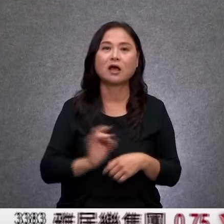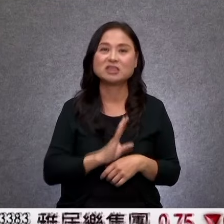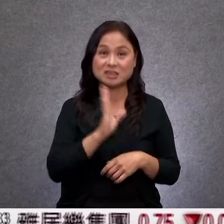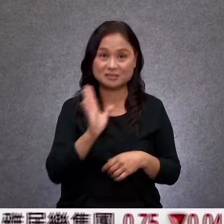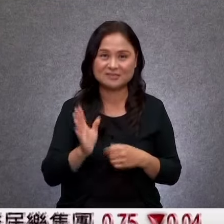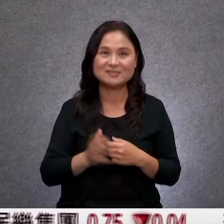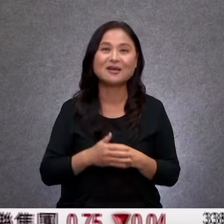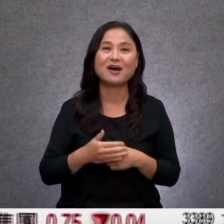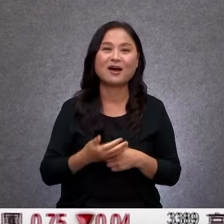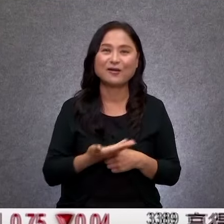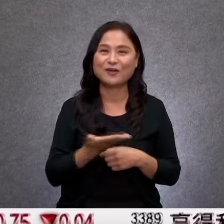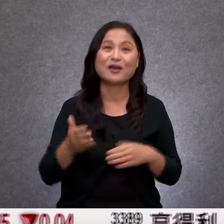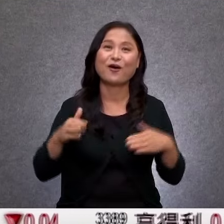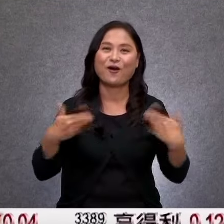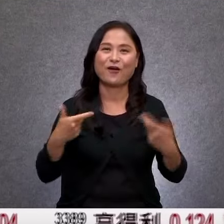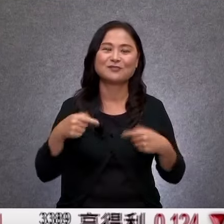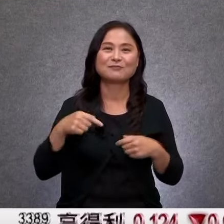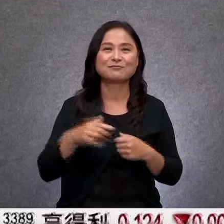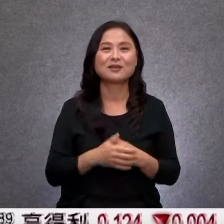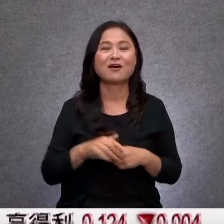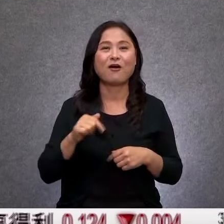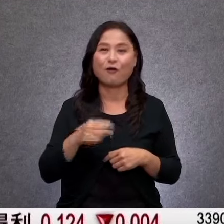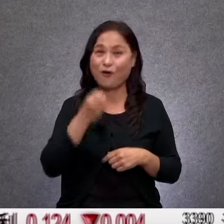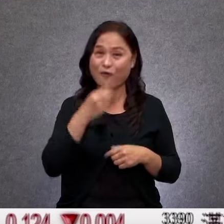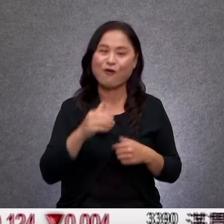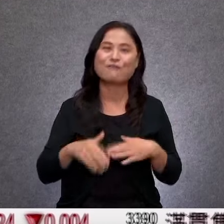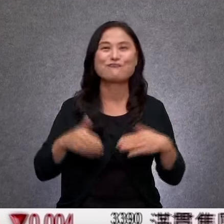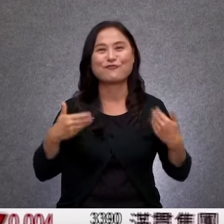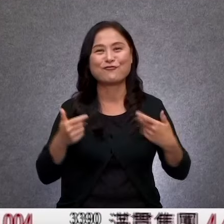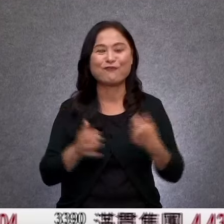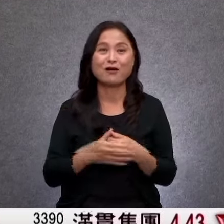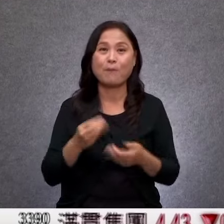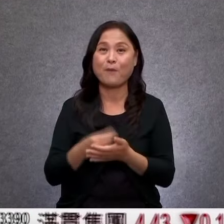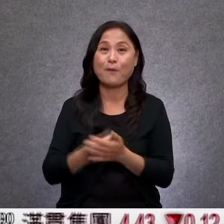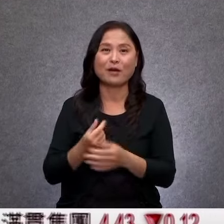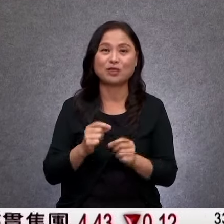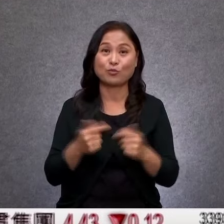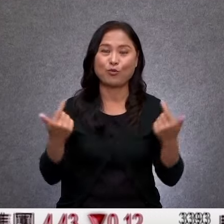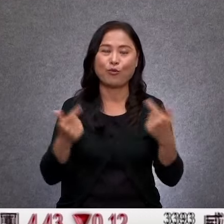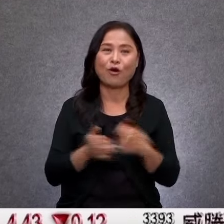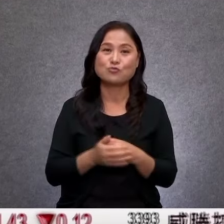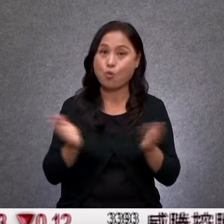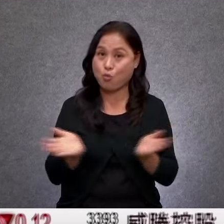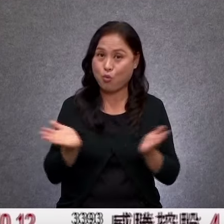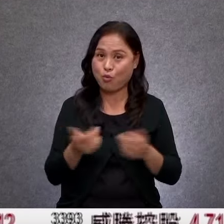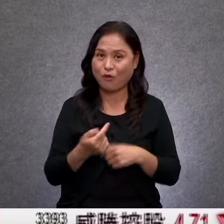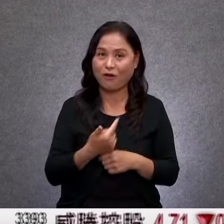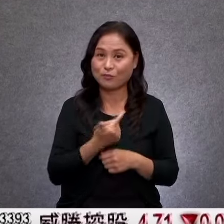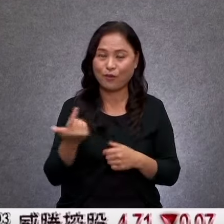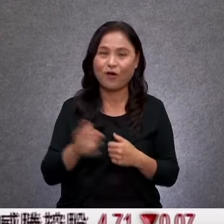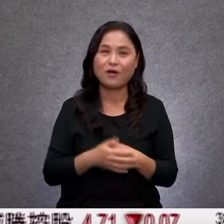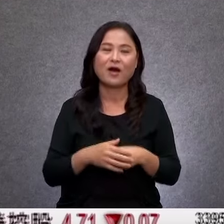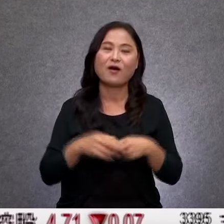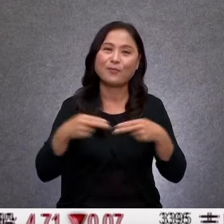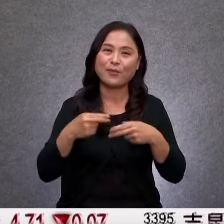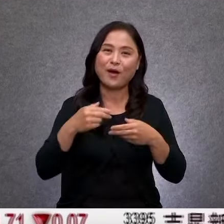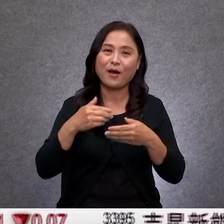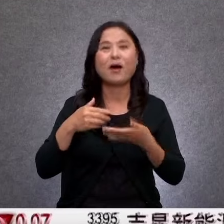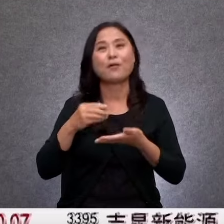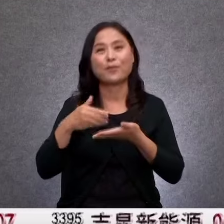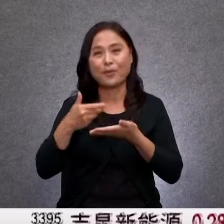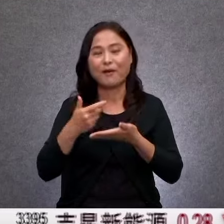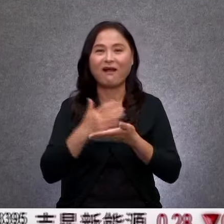驗，這樣的時候呢自自然然咧，大家開心喺呢度玩嘅時候，就會增加消費，亦都拉動